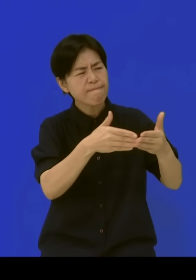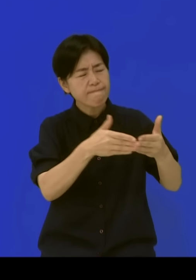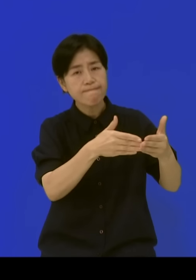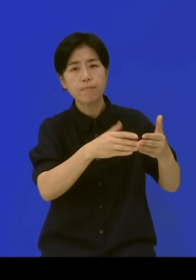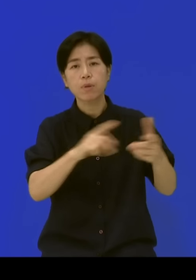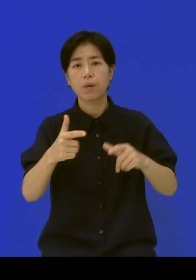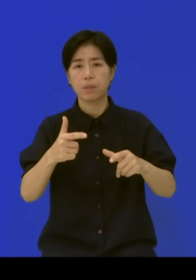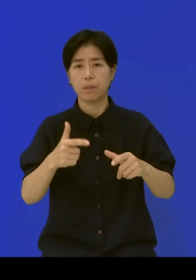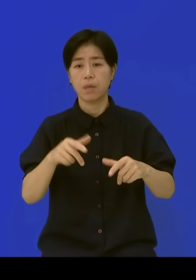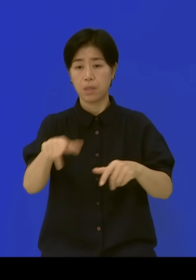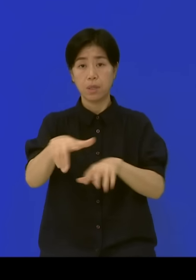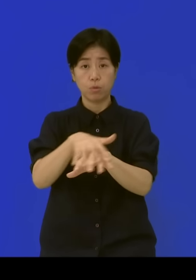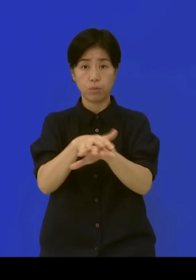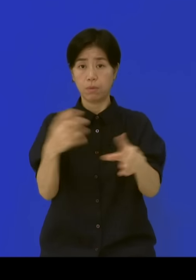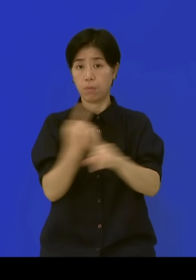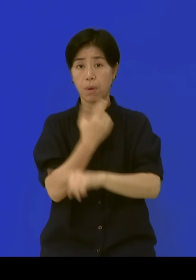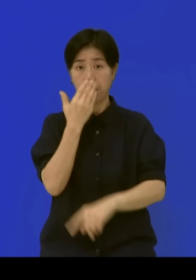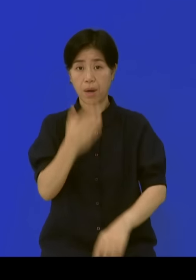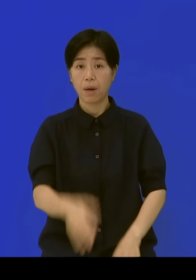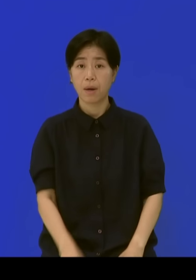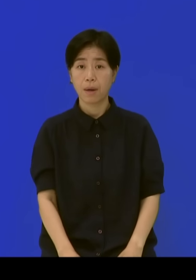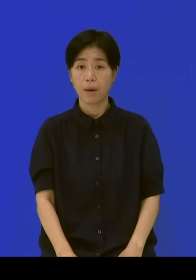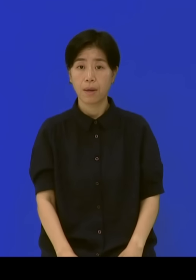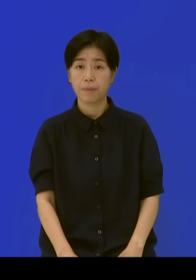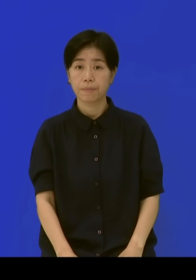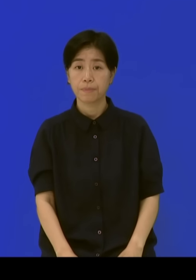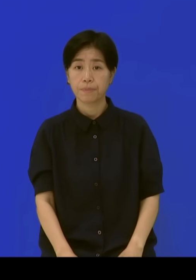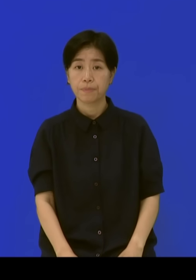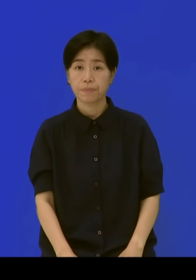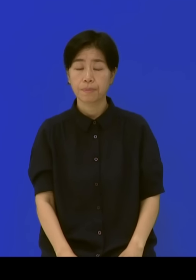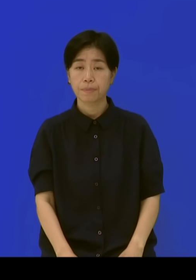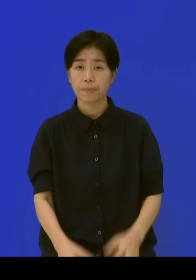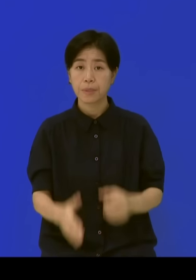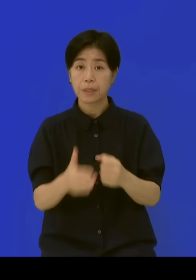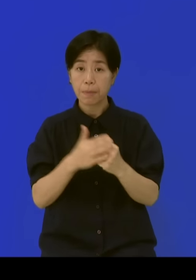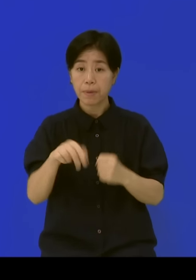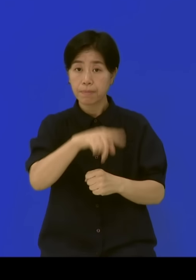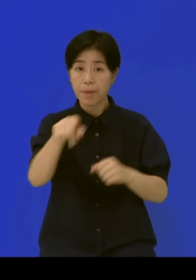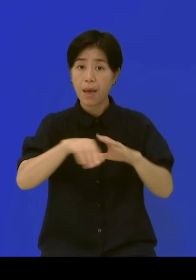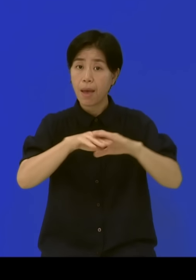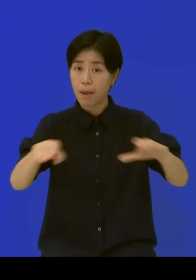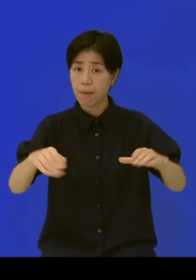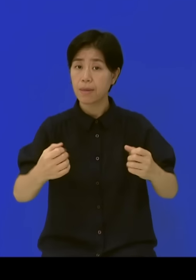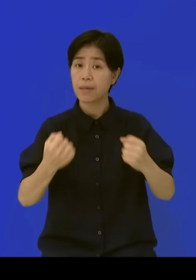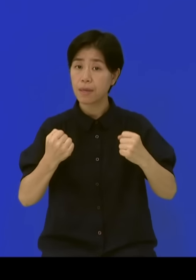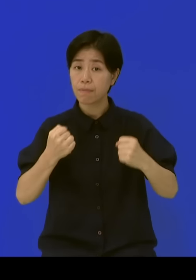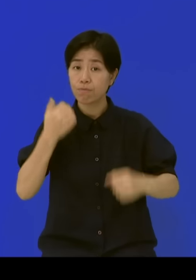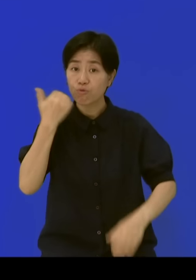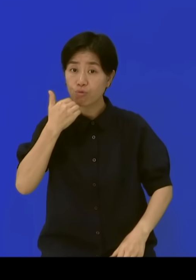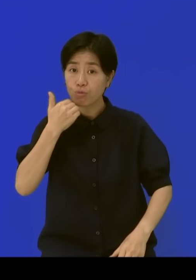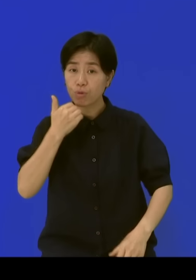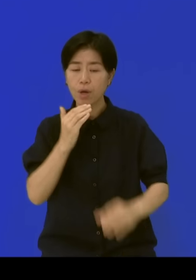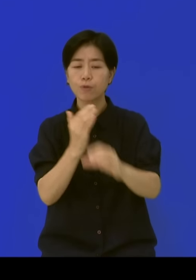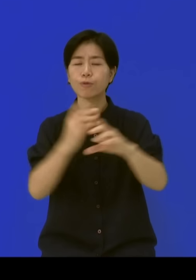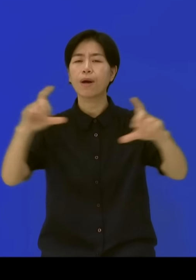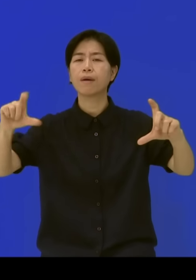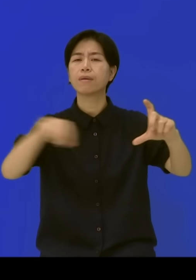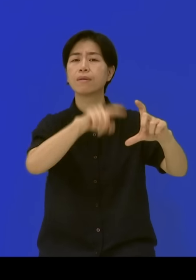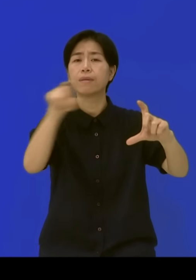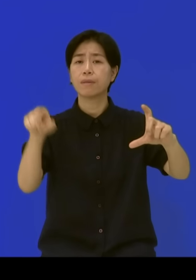있겠다. 저는 그래서 이 고통의 거대한 총량을 좌지우지할 수 있는 저력과 힘이 이 중간 계층에